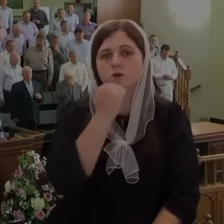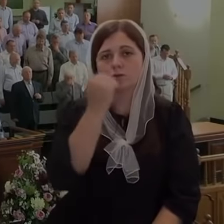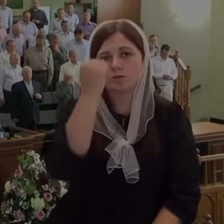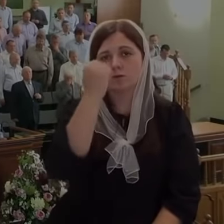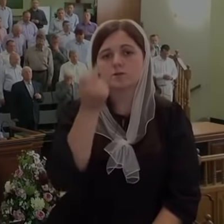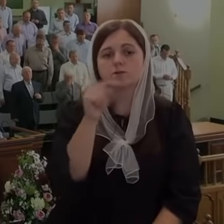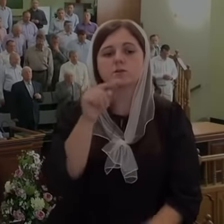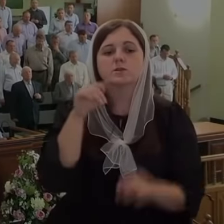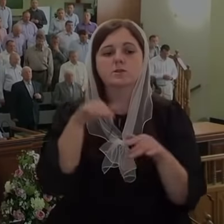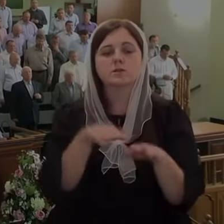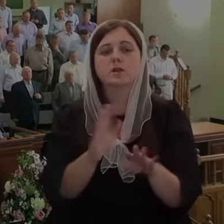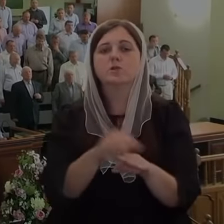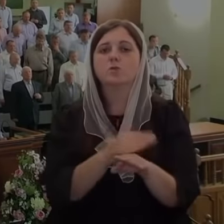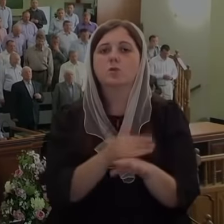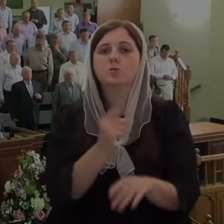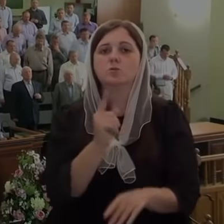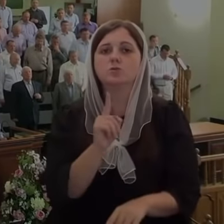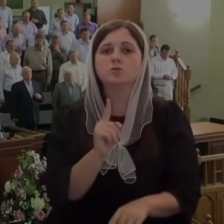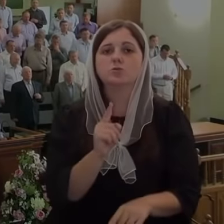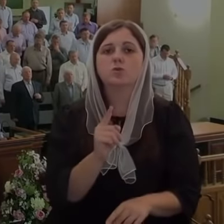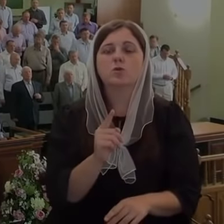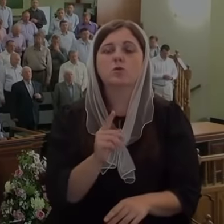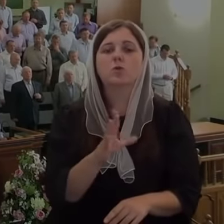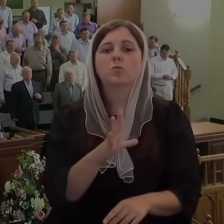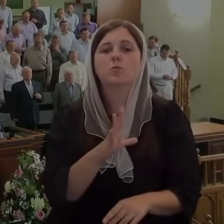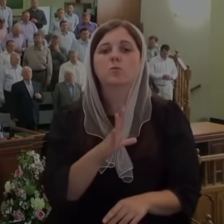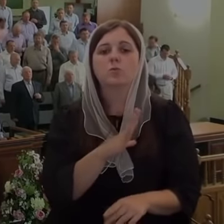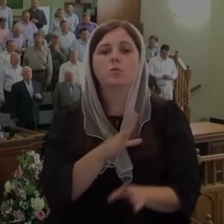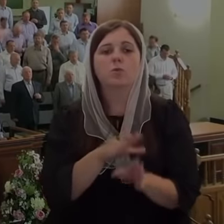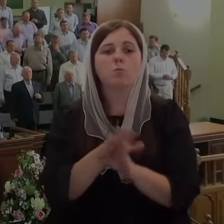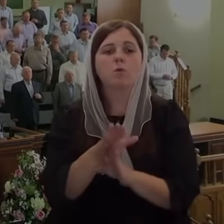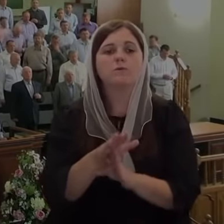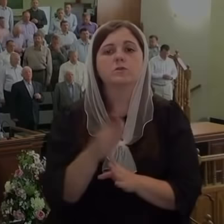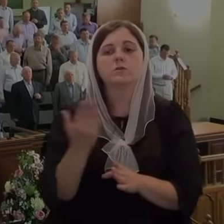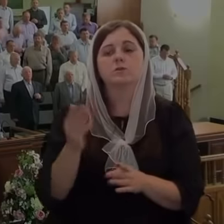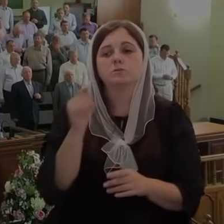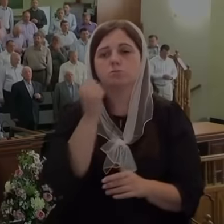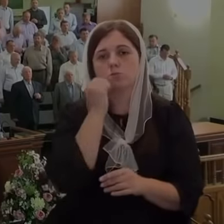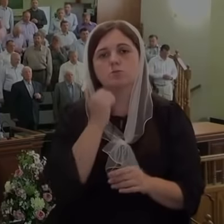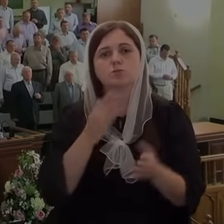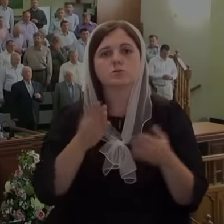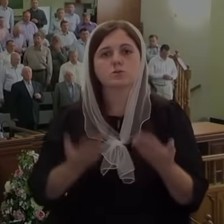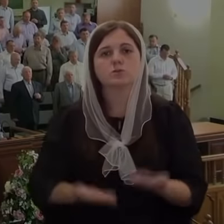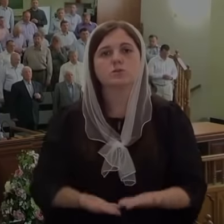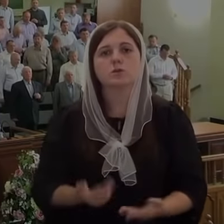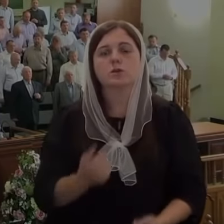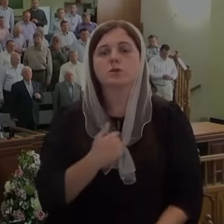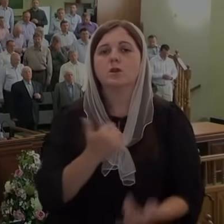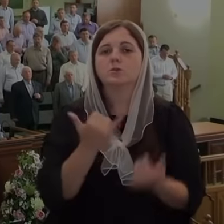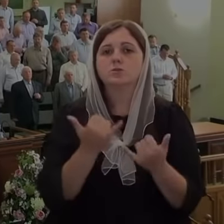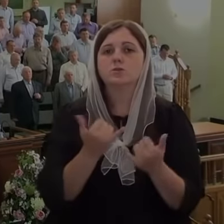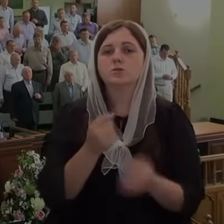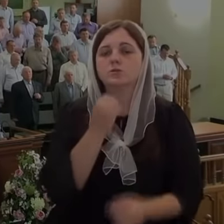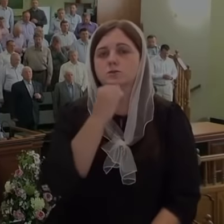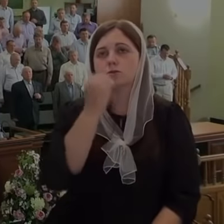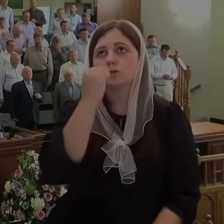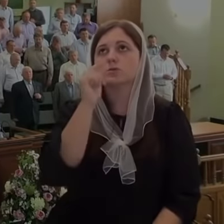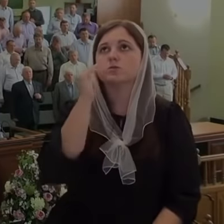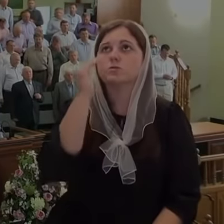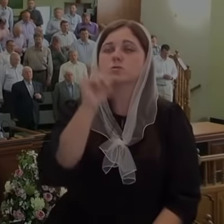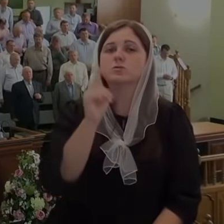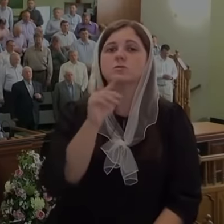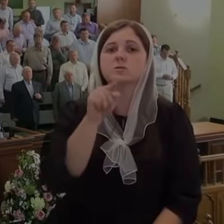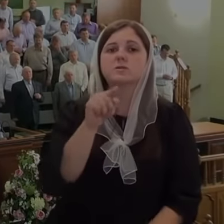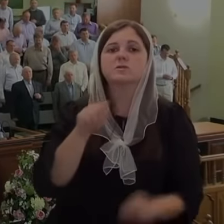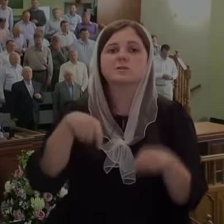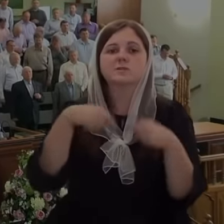за те добрые дела, которыми богата ее жизнь, Господь. Я благодарен, что Ты сегодня даешь ей годы жизни.